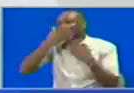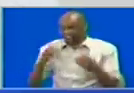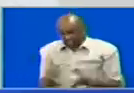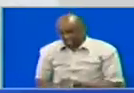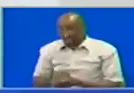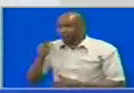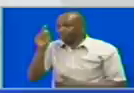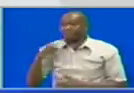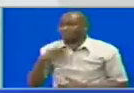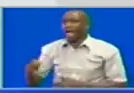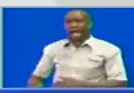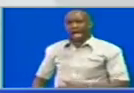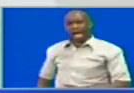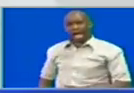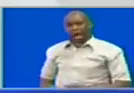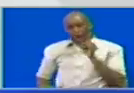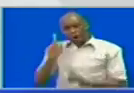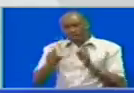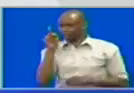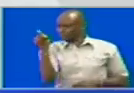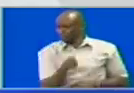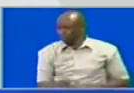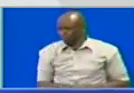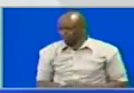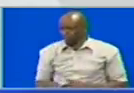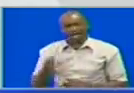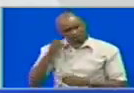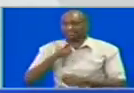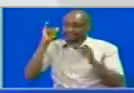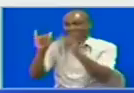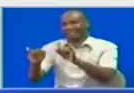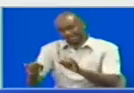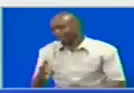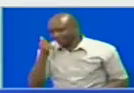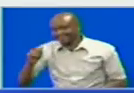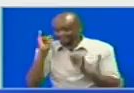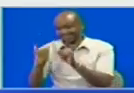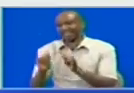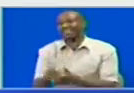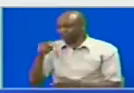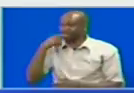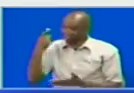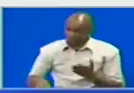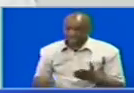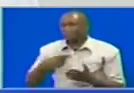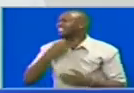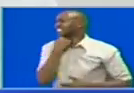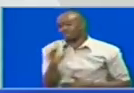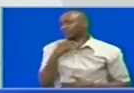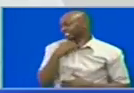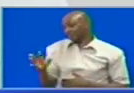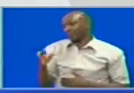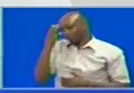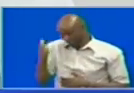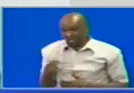Na tukasikia ndio akasema kumbe sasa tunajua goalkeeper tuko naye. Naam. Heri wewe uko huko. Heri mimi niko golini, lakini bado nilikuwa sitaki. Maana